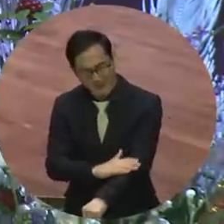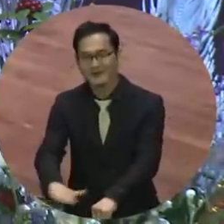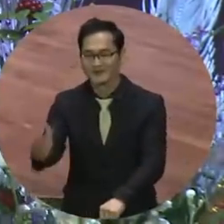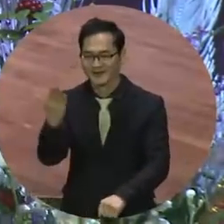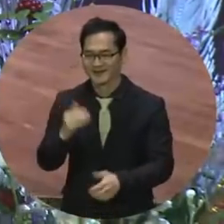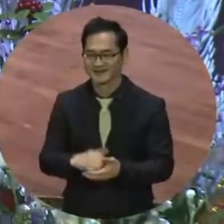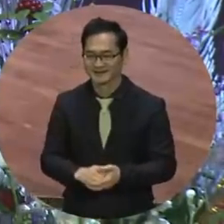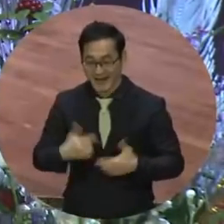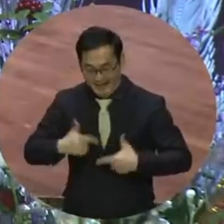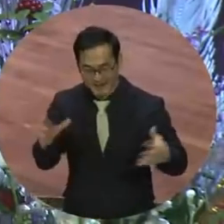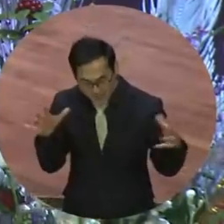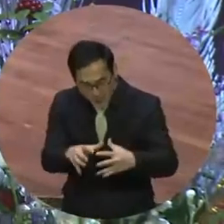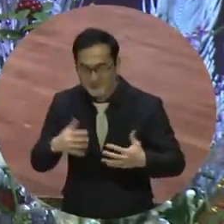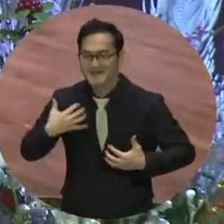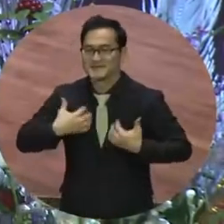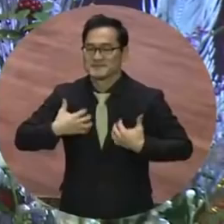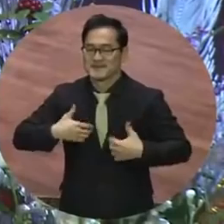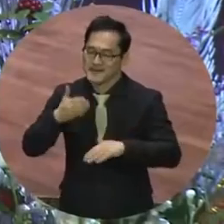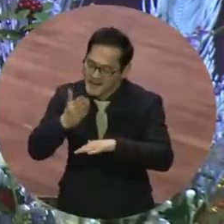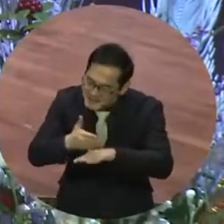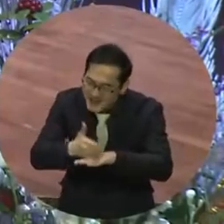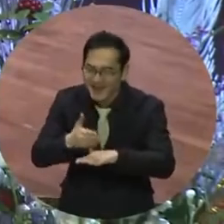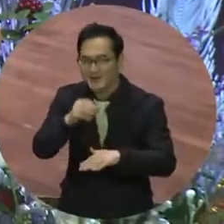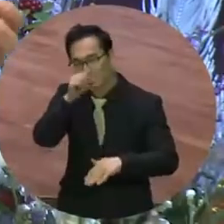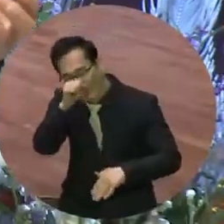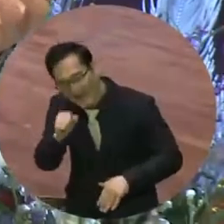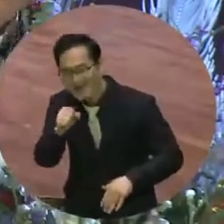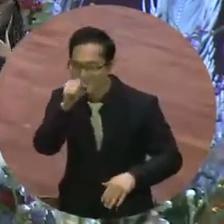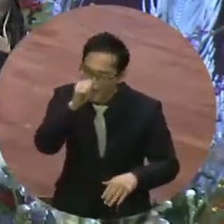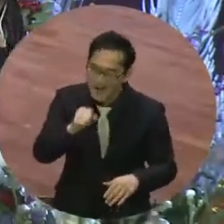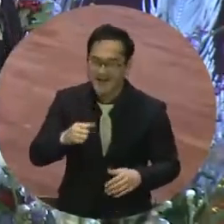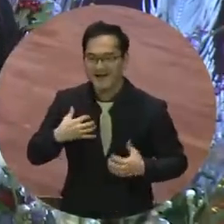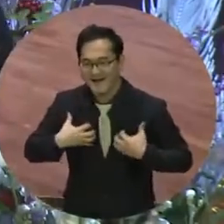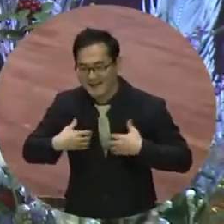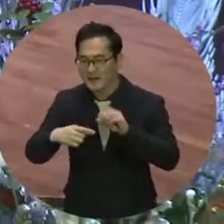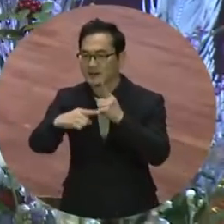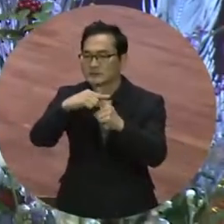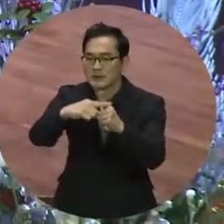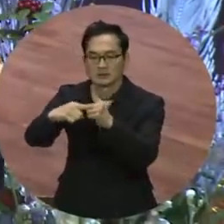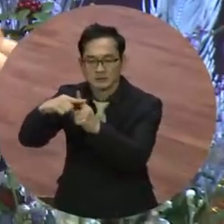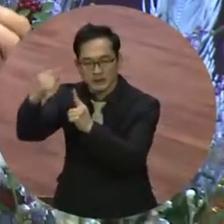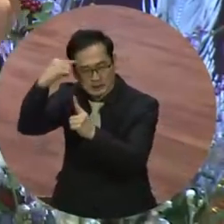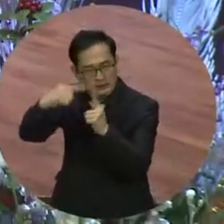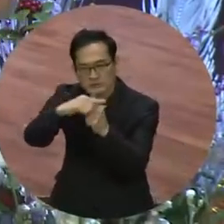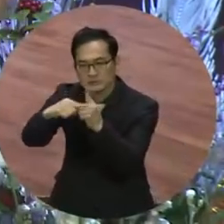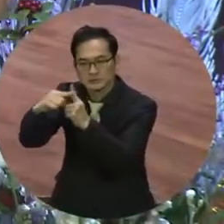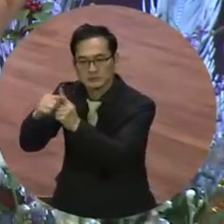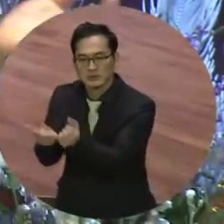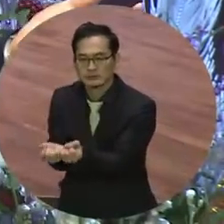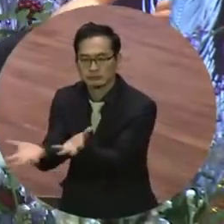만날 때마다 감사하고 만날 때마다 기뻐하고 만날 때마다 하나님이 하신 일에 대해서 감격하고 그거밖에